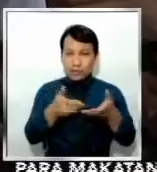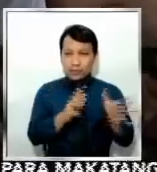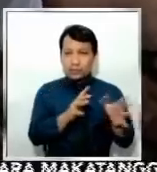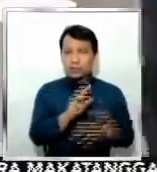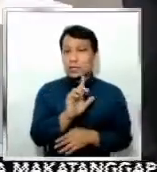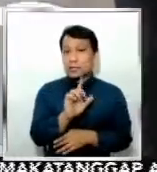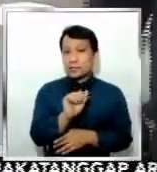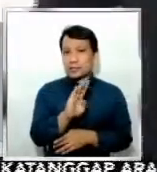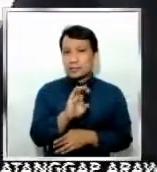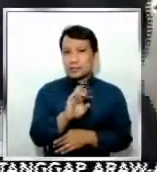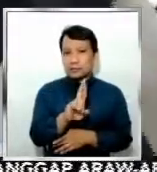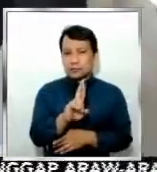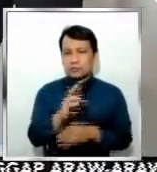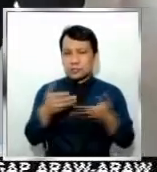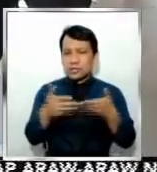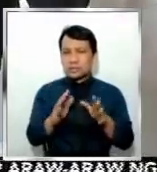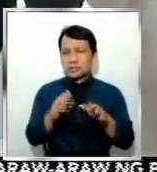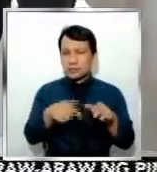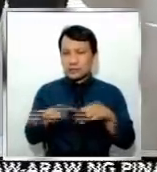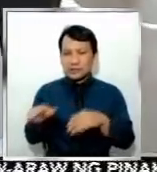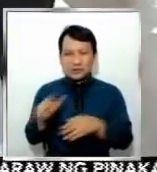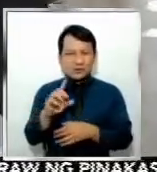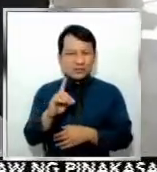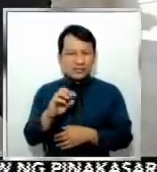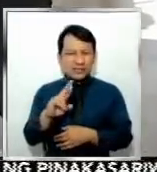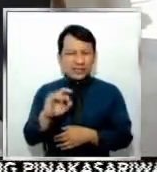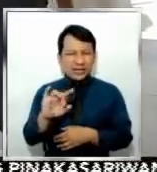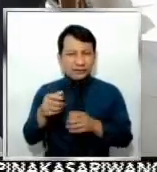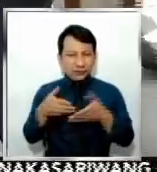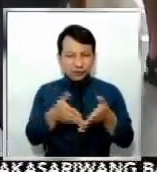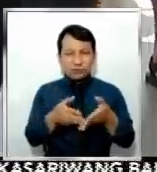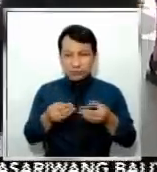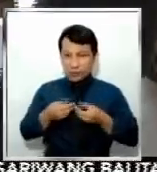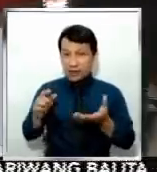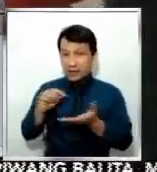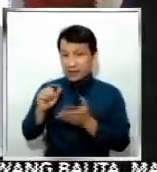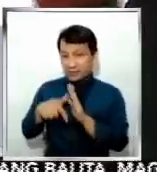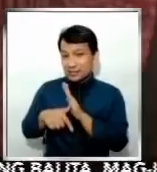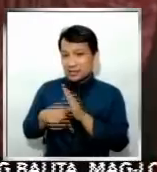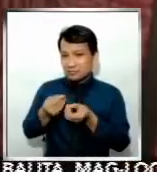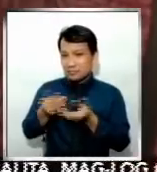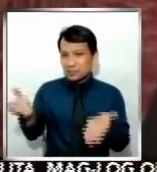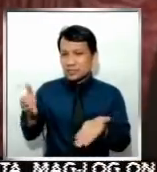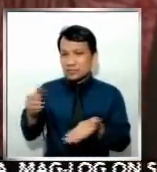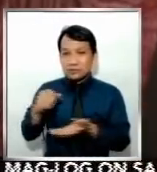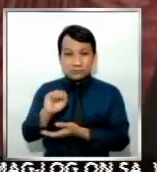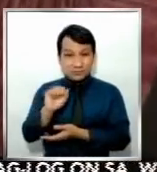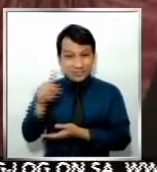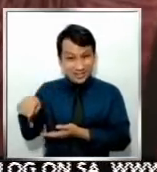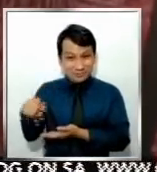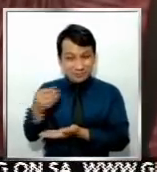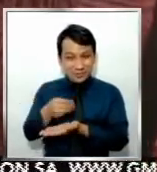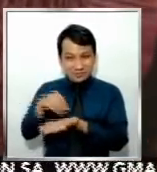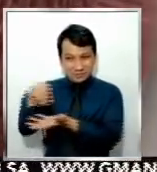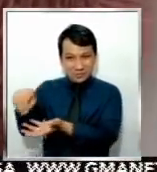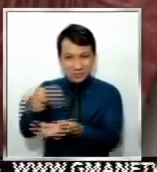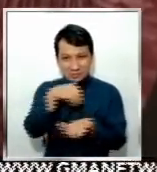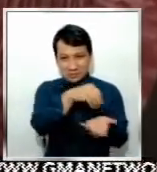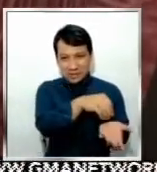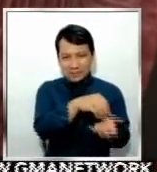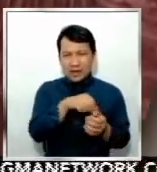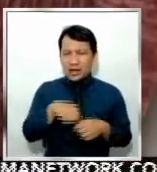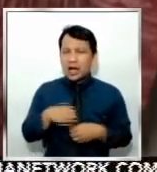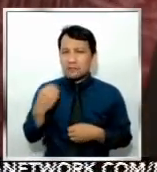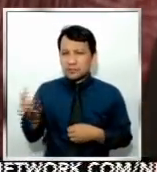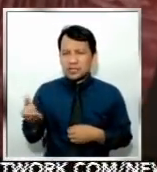yung drive-through. Kanina, sabay na rin ibinigay ang ayuda ng lokal na pamahalaan sa mga binakunahan. Meron ding binakunahang OFWs. This